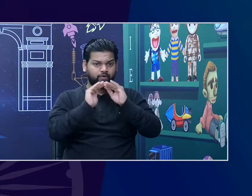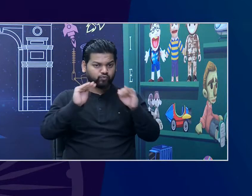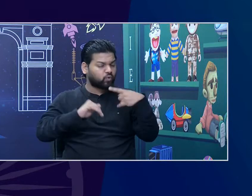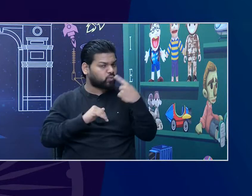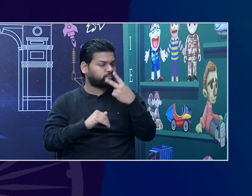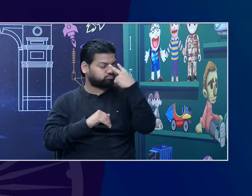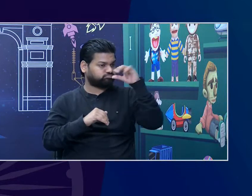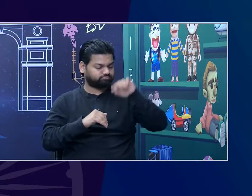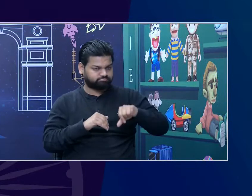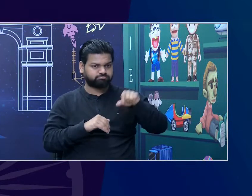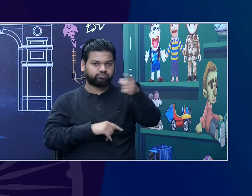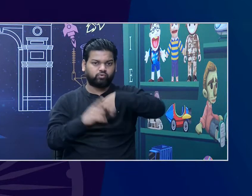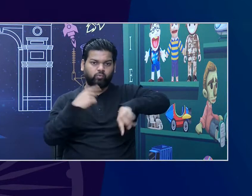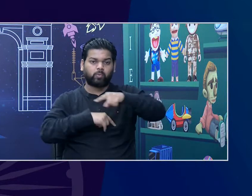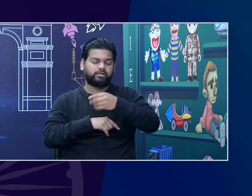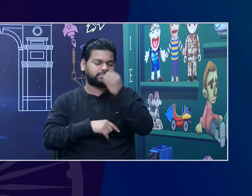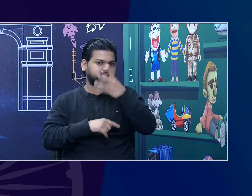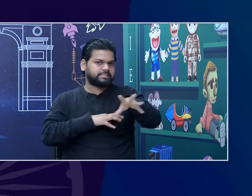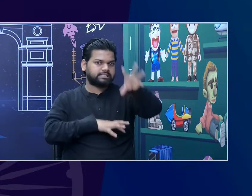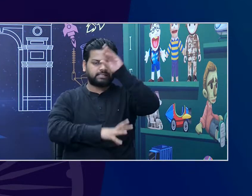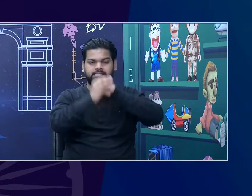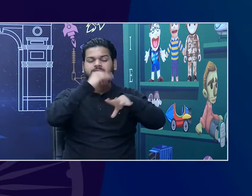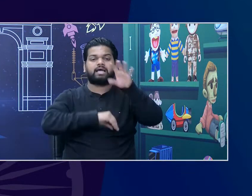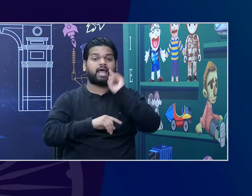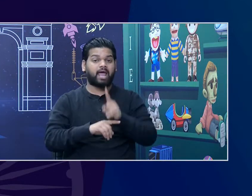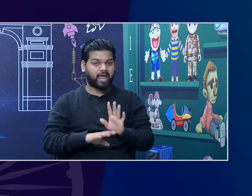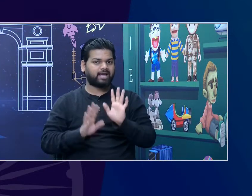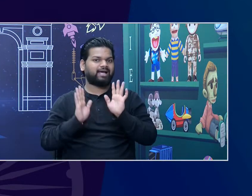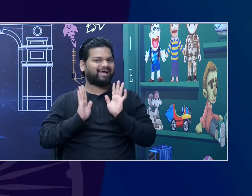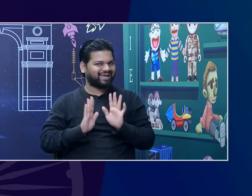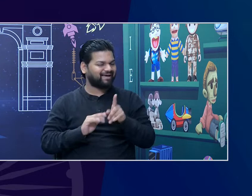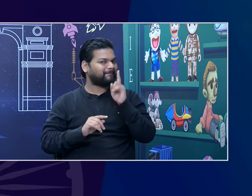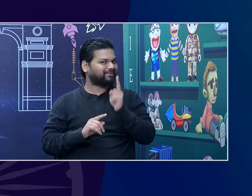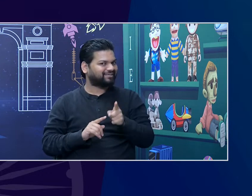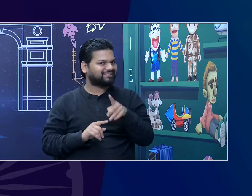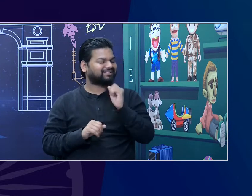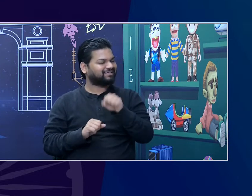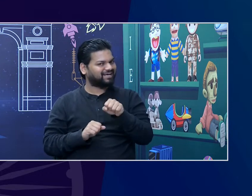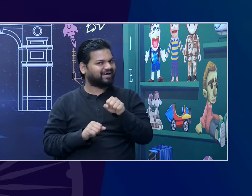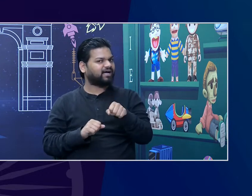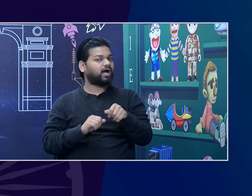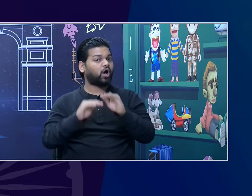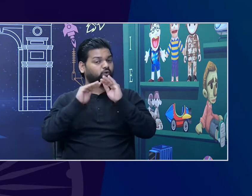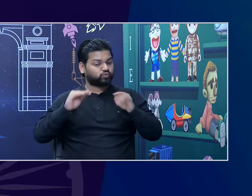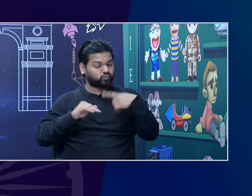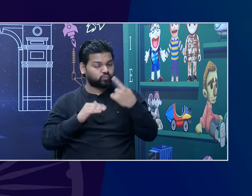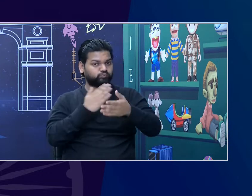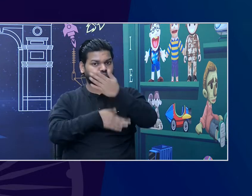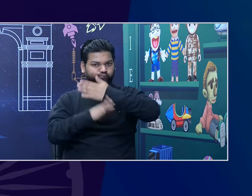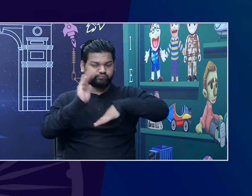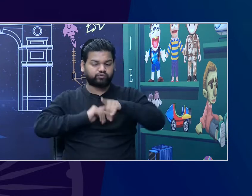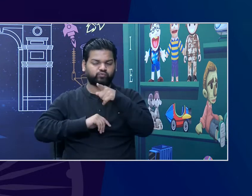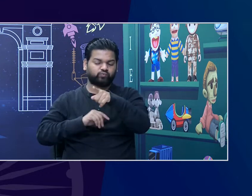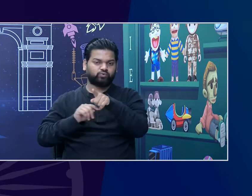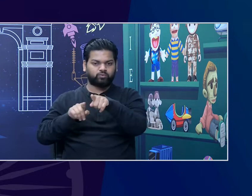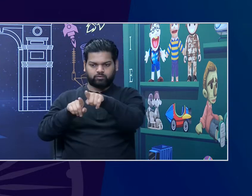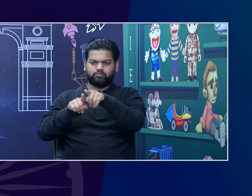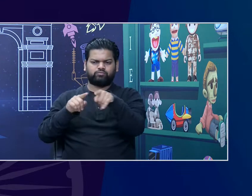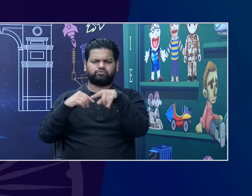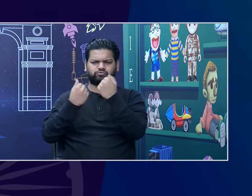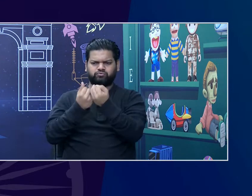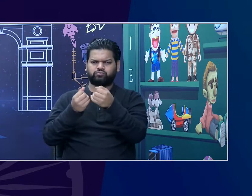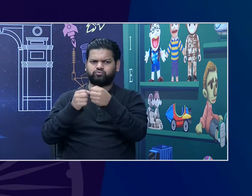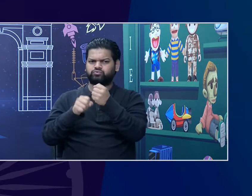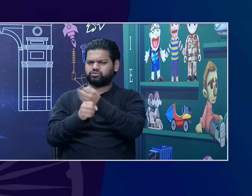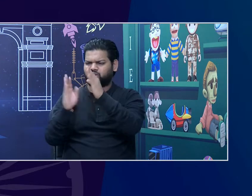जो लर्निंग गैप है ना वो हम इसको कवर कर सकते हैं अगर हम उनके लिए थोड़ा सा एक्स्ट्रा प्रयास करें. बिल्कुल मैम. तो मैम कुछ